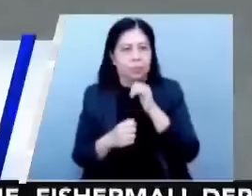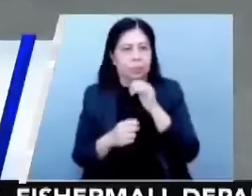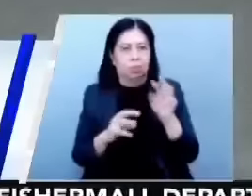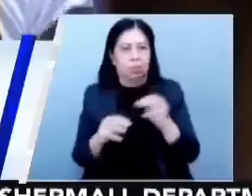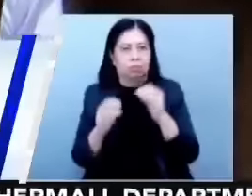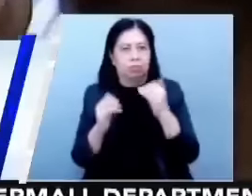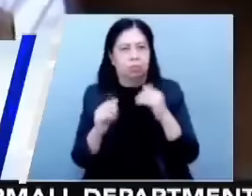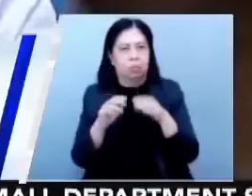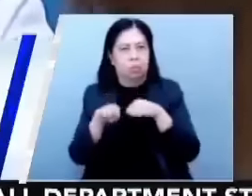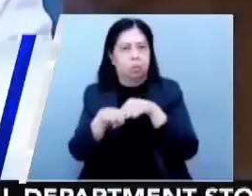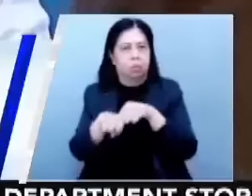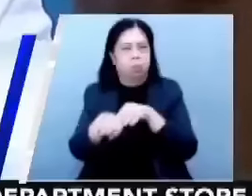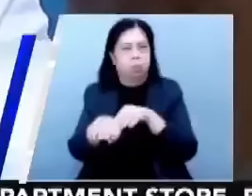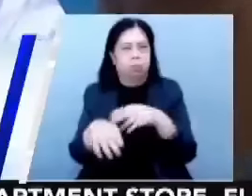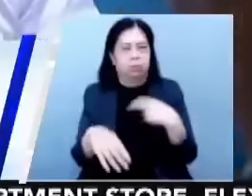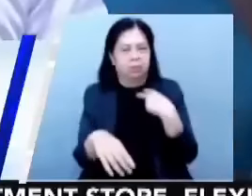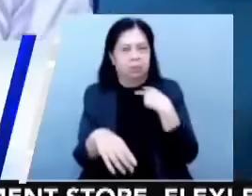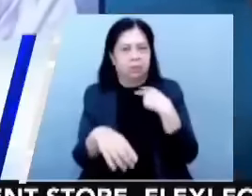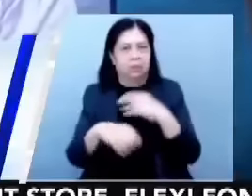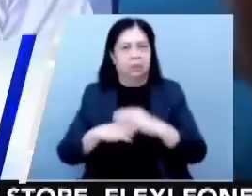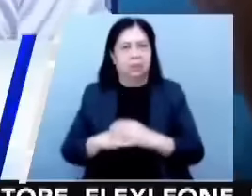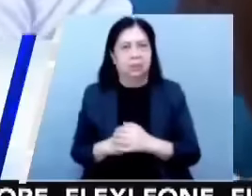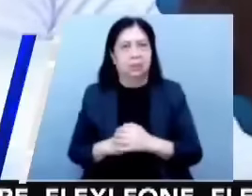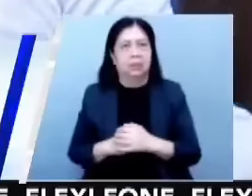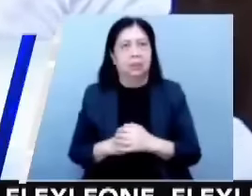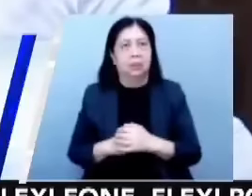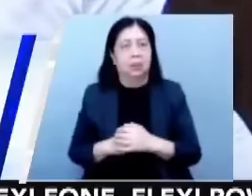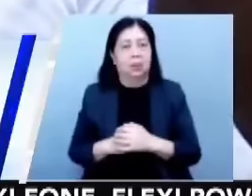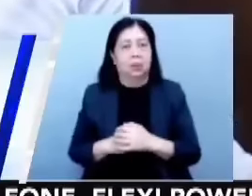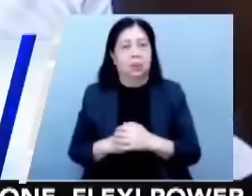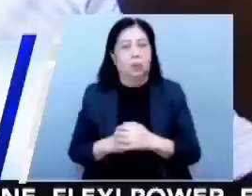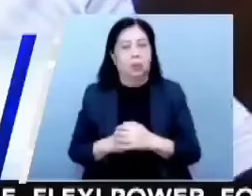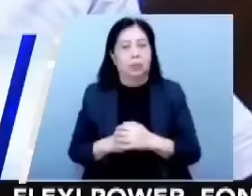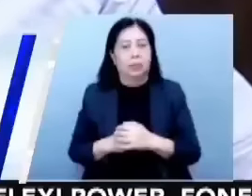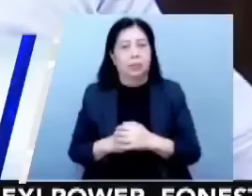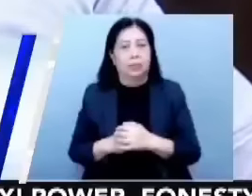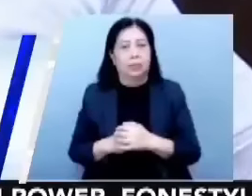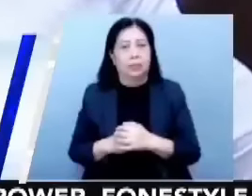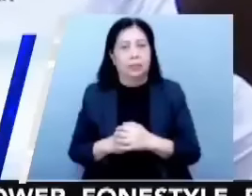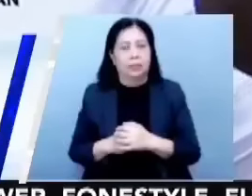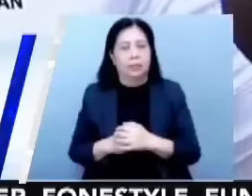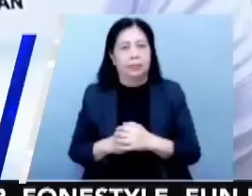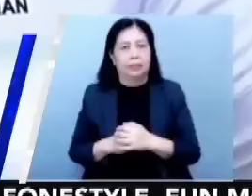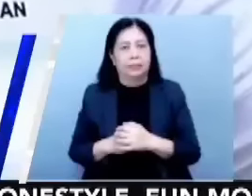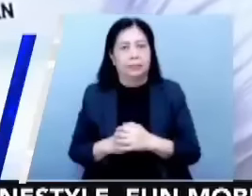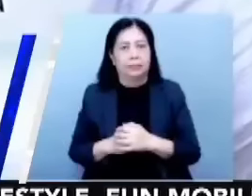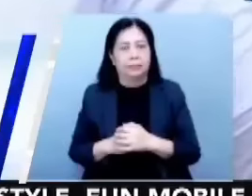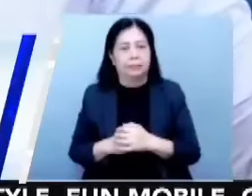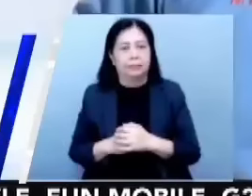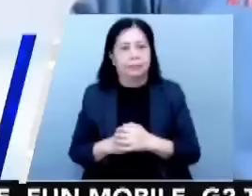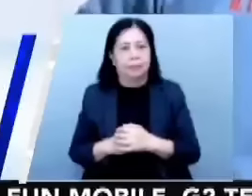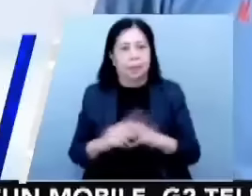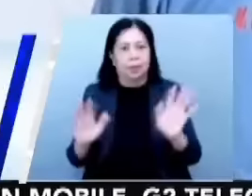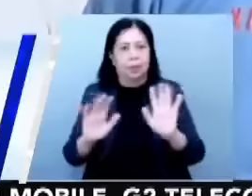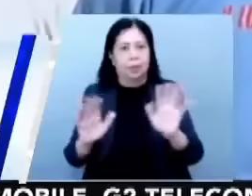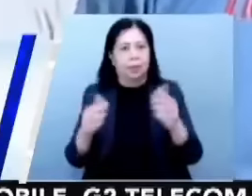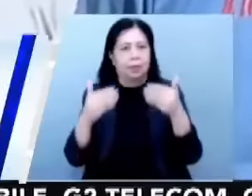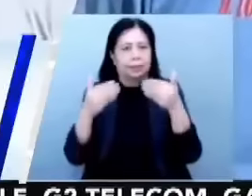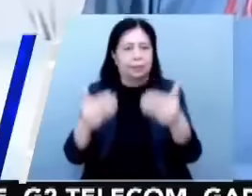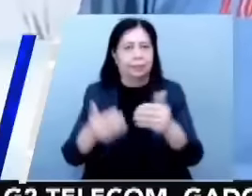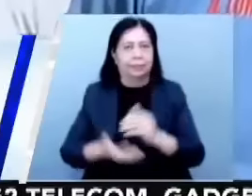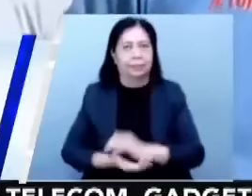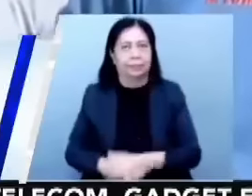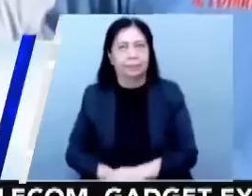bumara. Dito na kayo magpayag. Nagbibigay ka namin dito, walang manggugulo sa inyo. Kami wala mo nang aabante ah! Napakarami pa